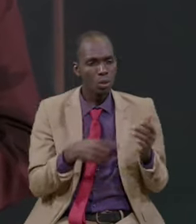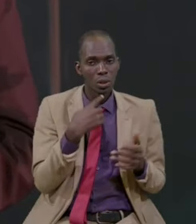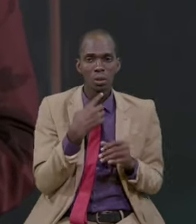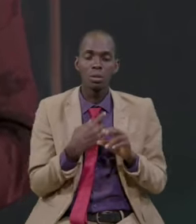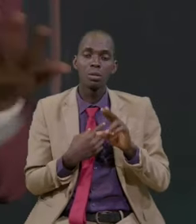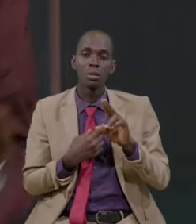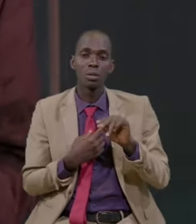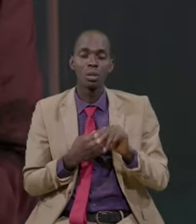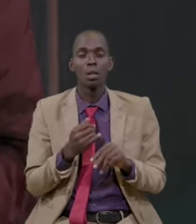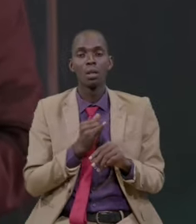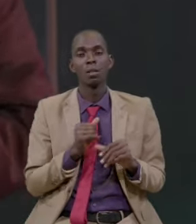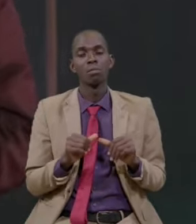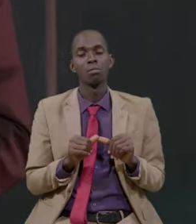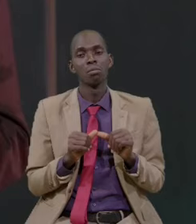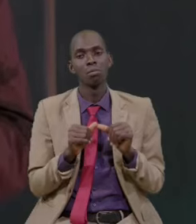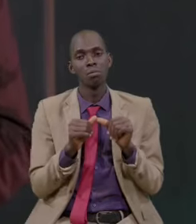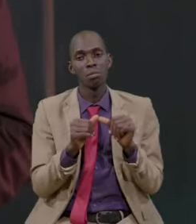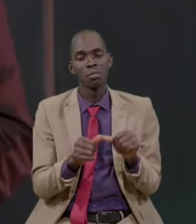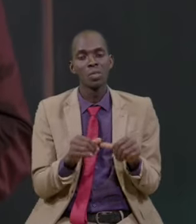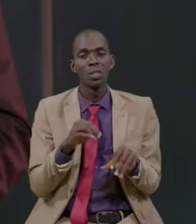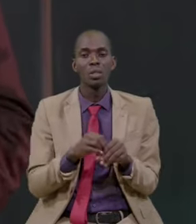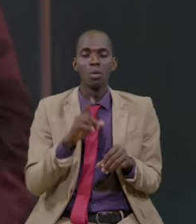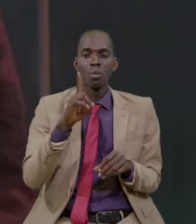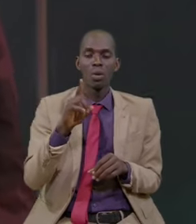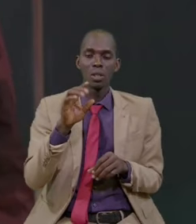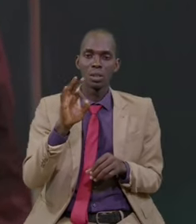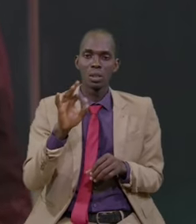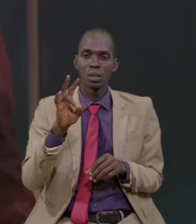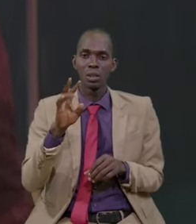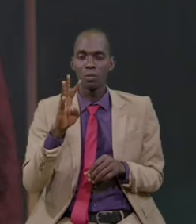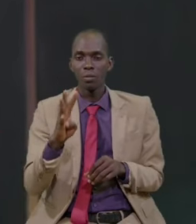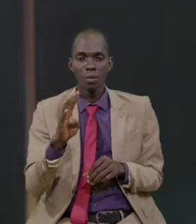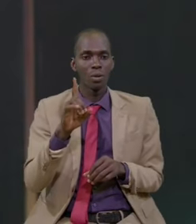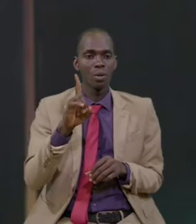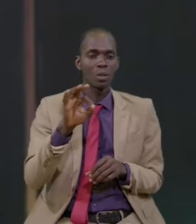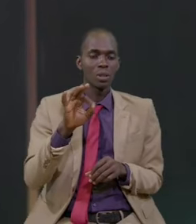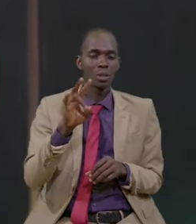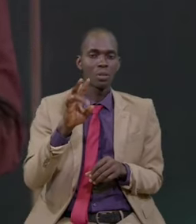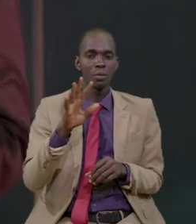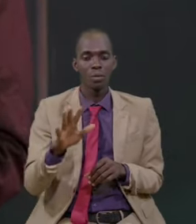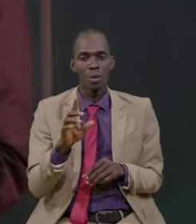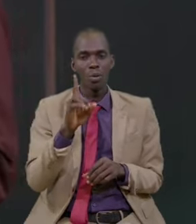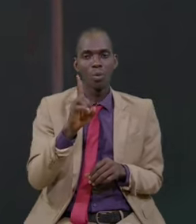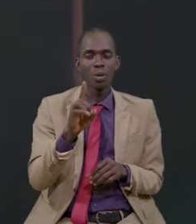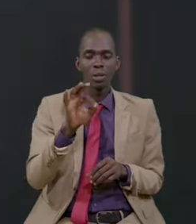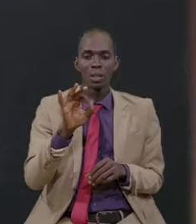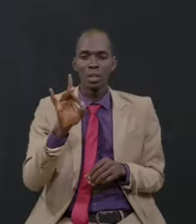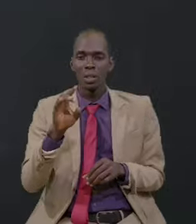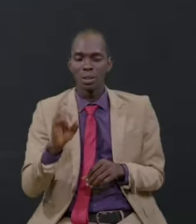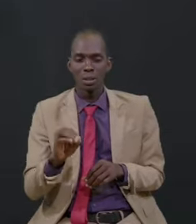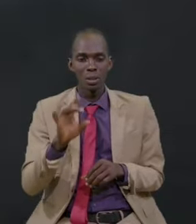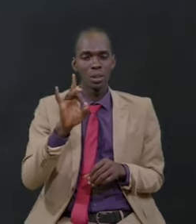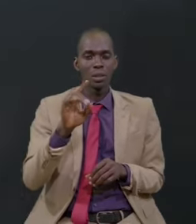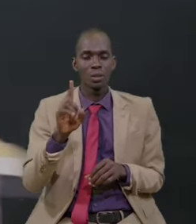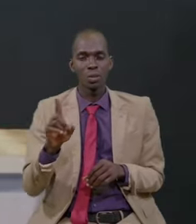J'ai continué de cette manière. En 1974 est venu, 75 est venu, 80 est venu, 81,